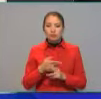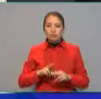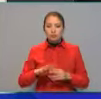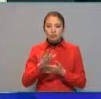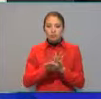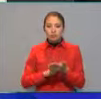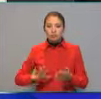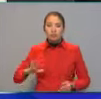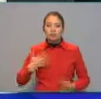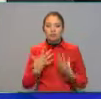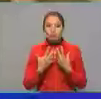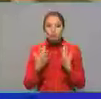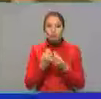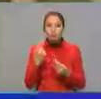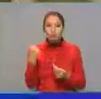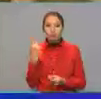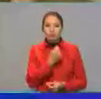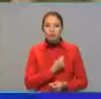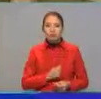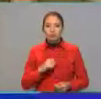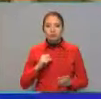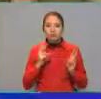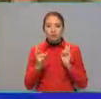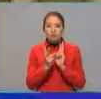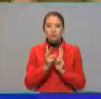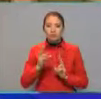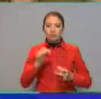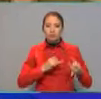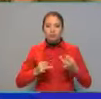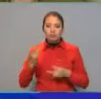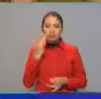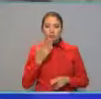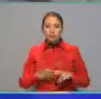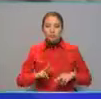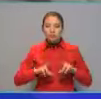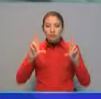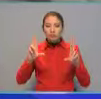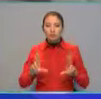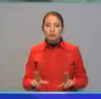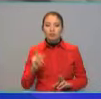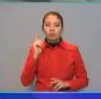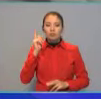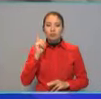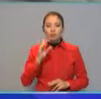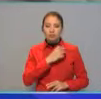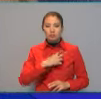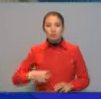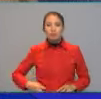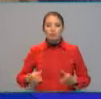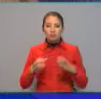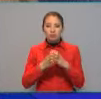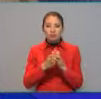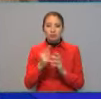тастаған отбасылармен аптасына бір рет өзі кездеседі екен. Қоғамдық ұйым өкілдері мен ардагер имамдардан құралған топ